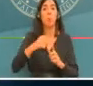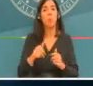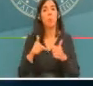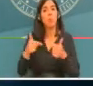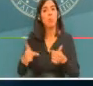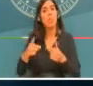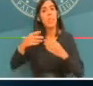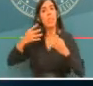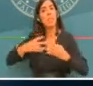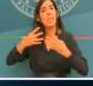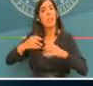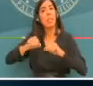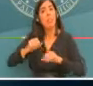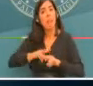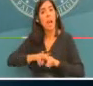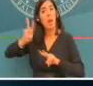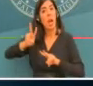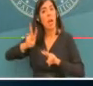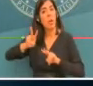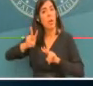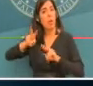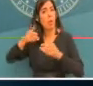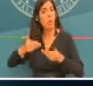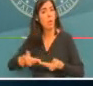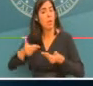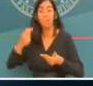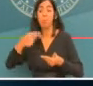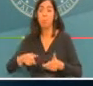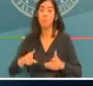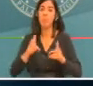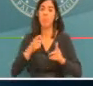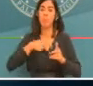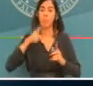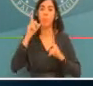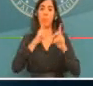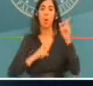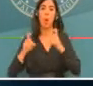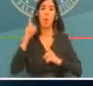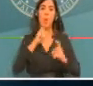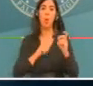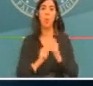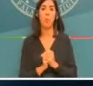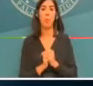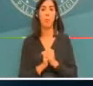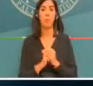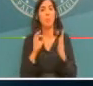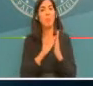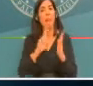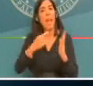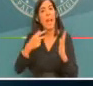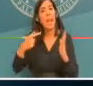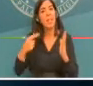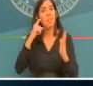l'indice rts pete segnala il numero medio di infezioni che vengono trasmessi da ogni malato ha